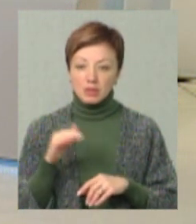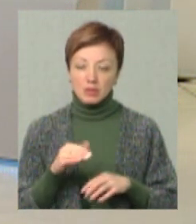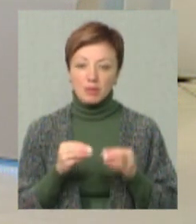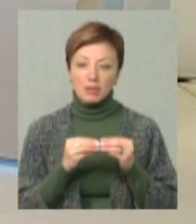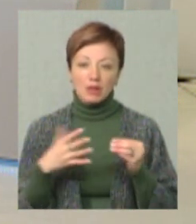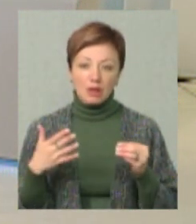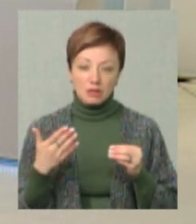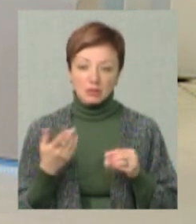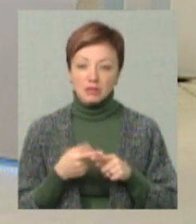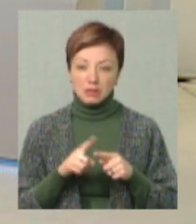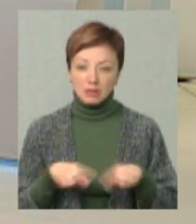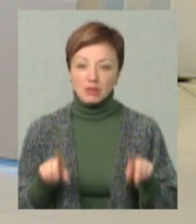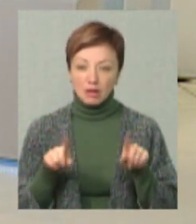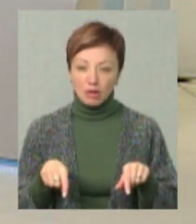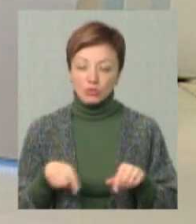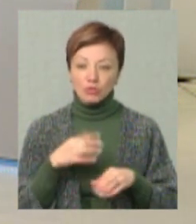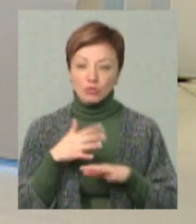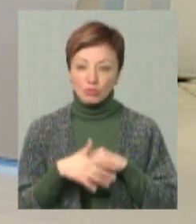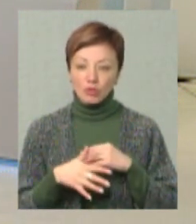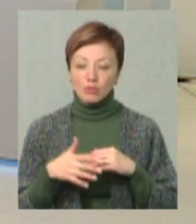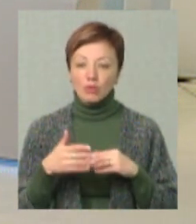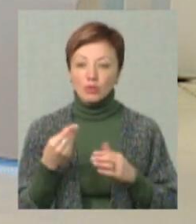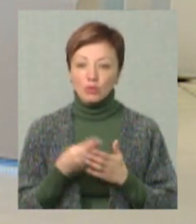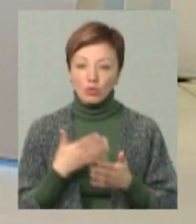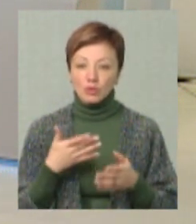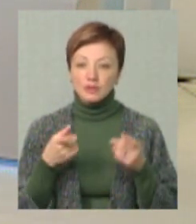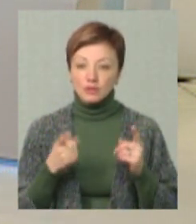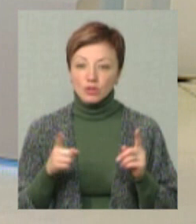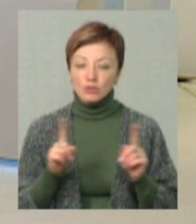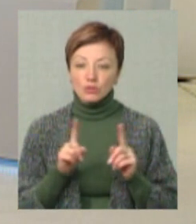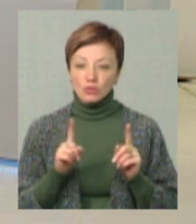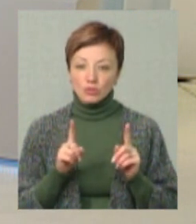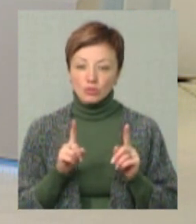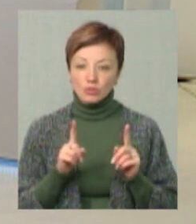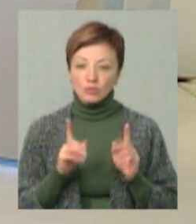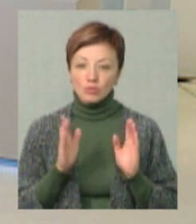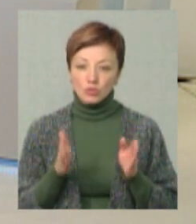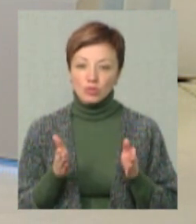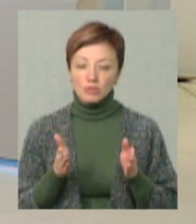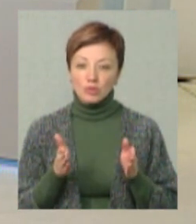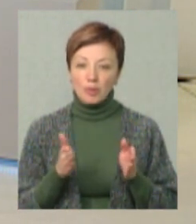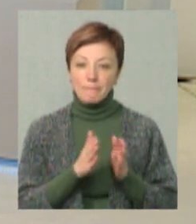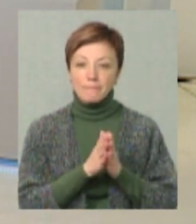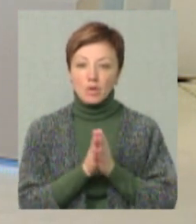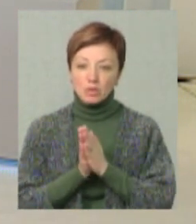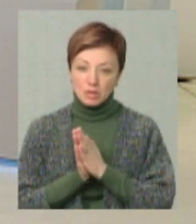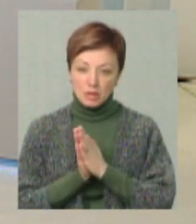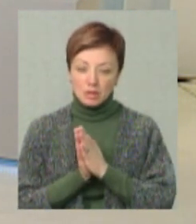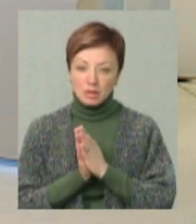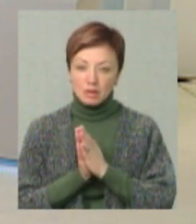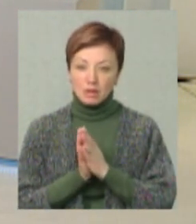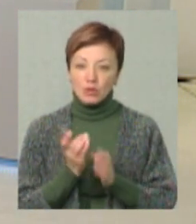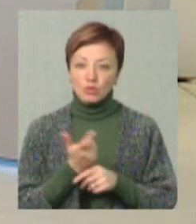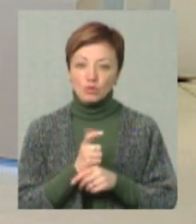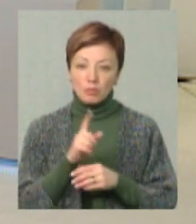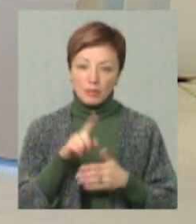тисяч, а 15 тисяч, і це вже також ми розуміємо, що дорого. І, звичайно, що будемо просити